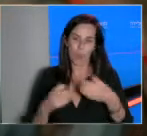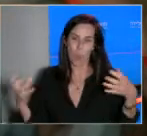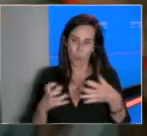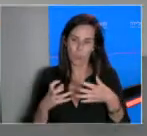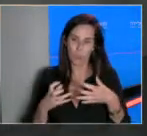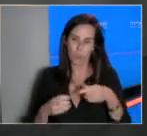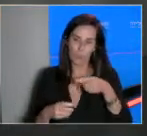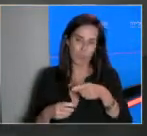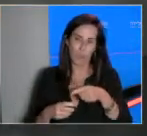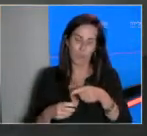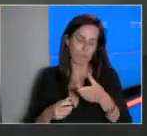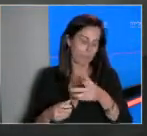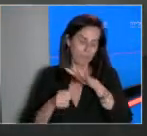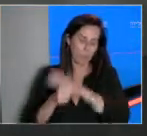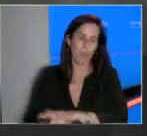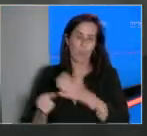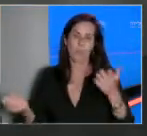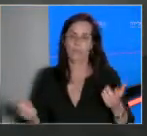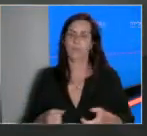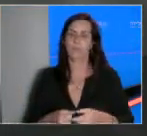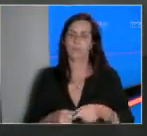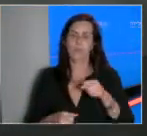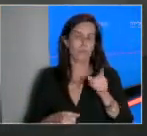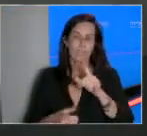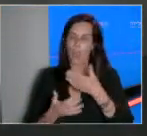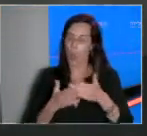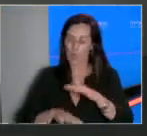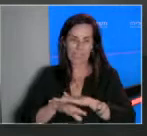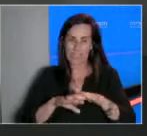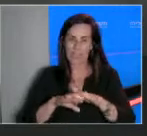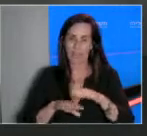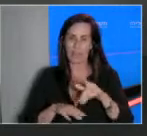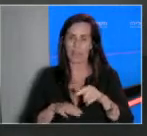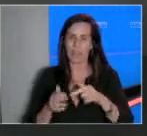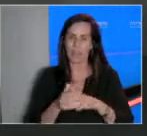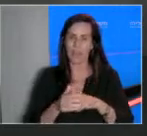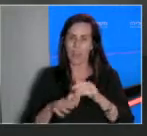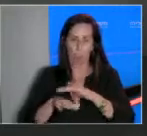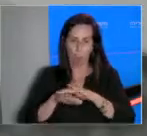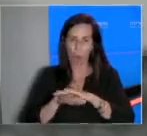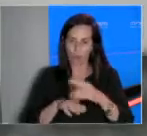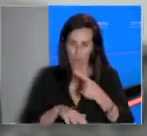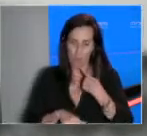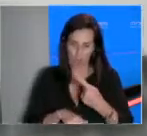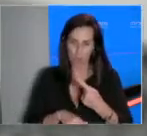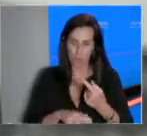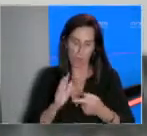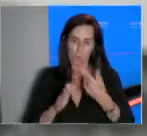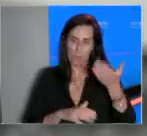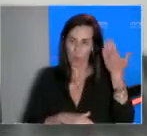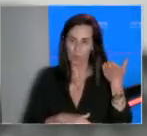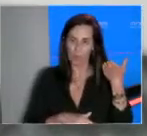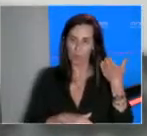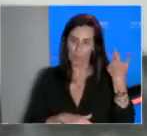לאוכלוסייה שהיא בתחתית הסולם החברתי. כן, וזה לא רק הצבע, האפידרמיס הזה, האור שדיברנו עליו בפעם